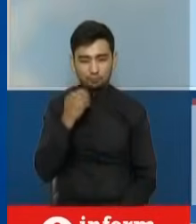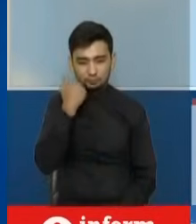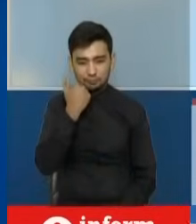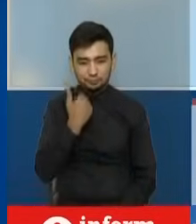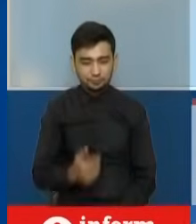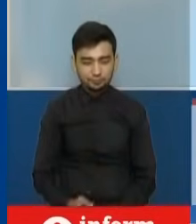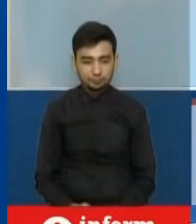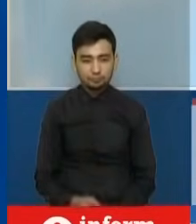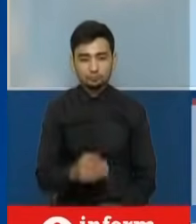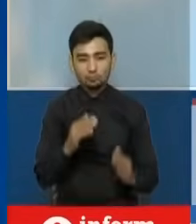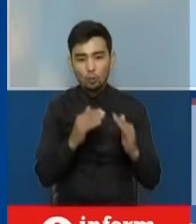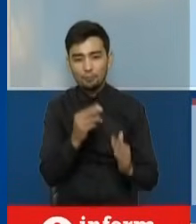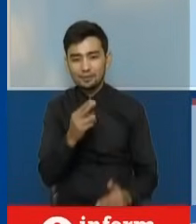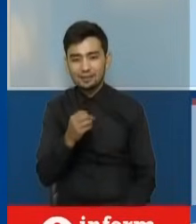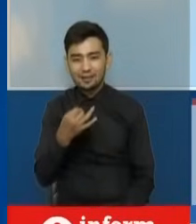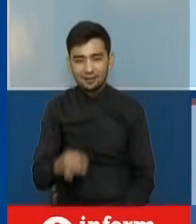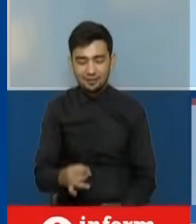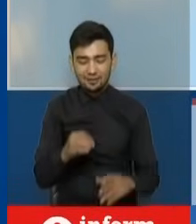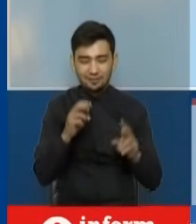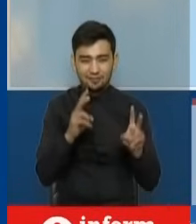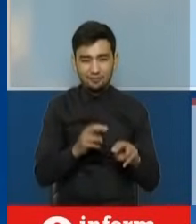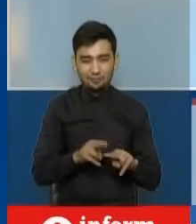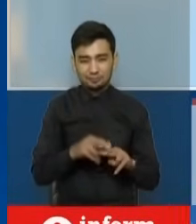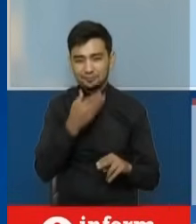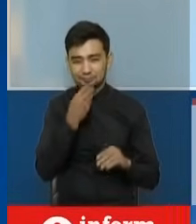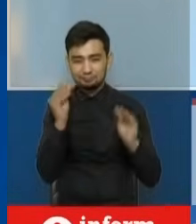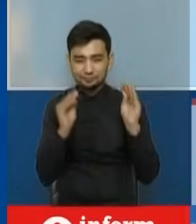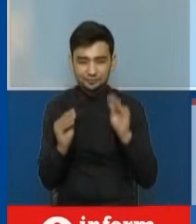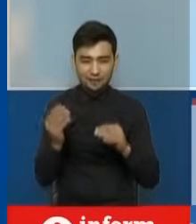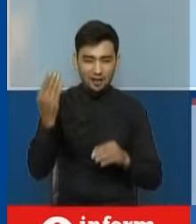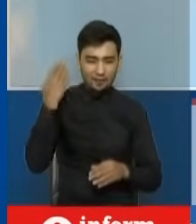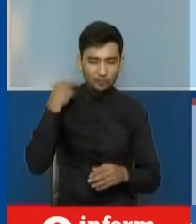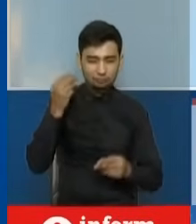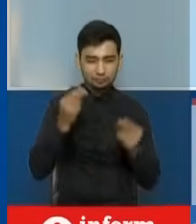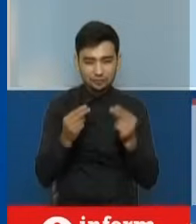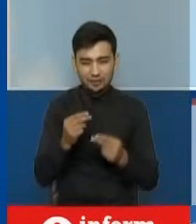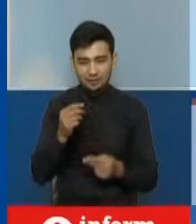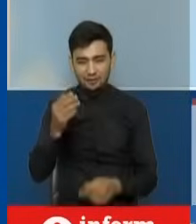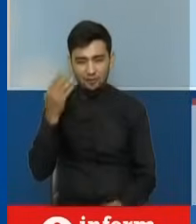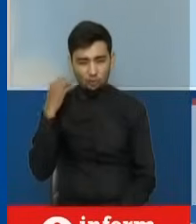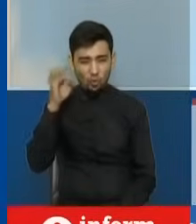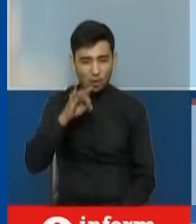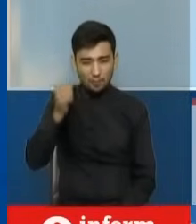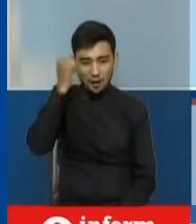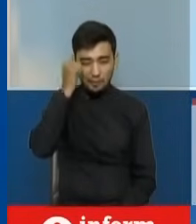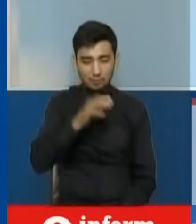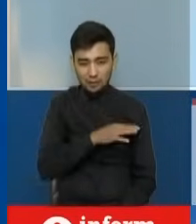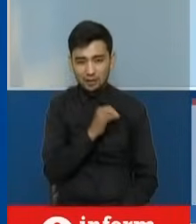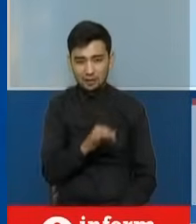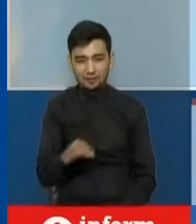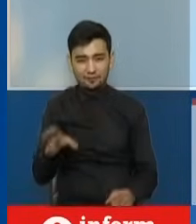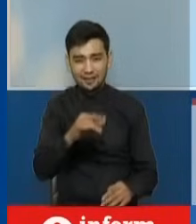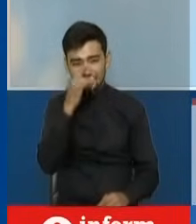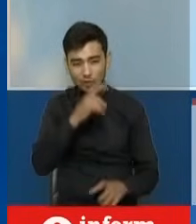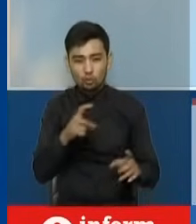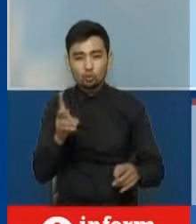Дом Цеев известен сохранившимися фресками, мозаиками и уникальной архитектурой того времени. Эксперты говорят, судить всех